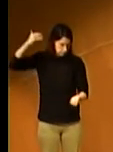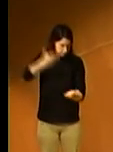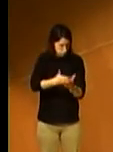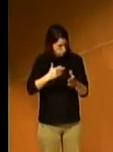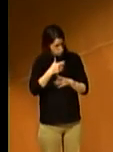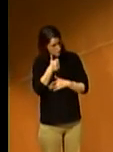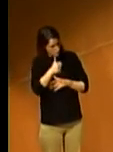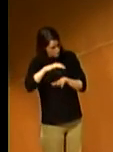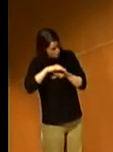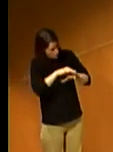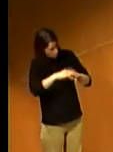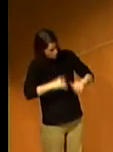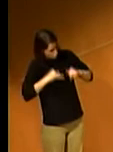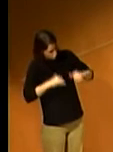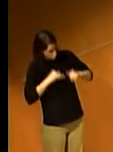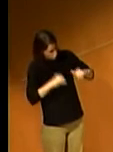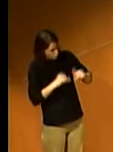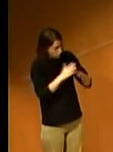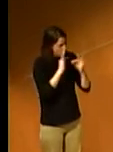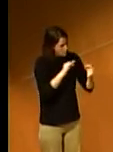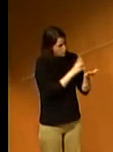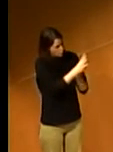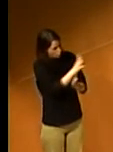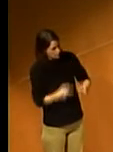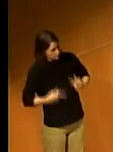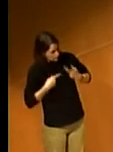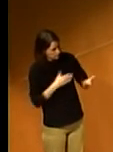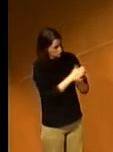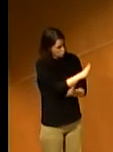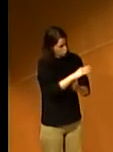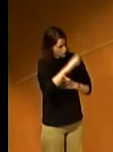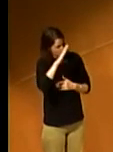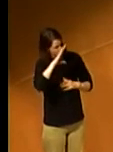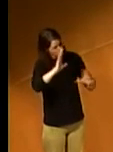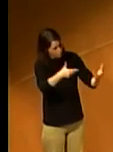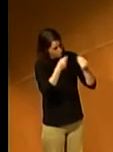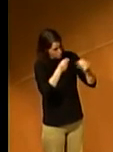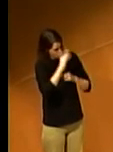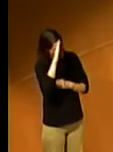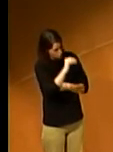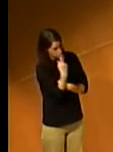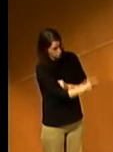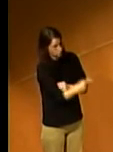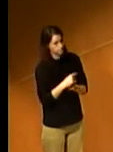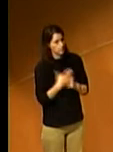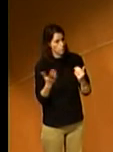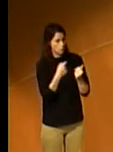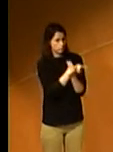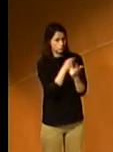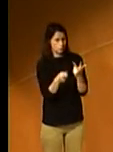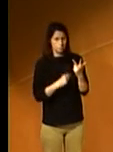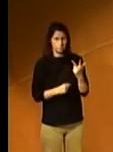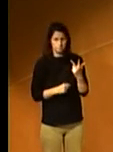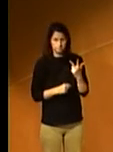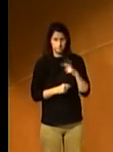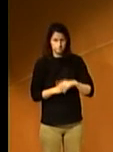vie et projets de formation et projets professionnels. Voilà, donc ce sera la troisième